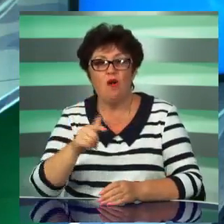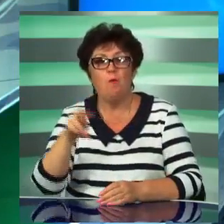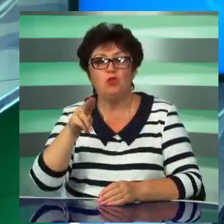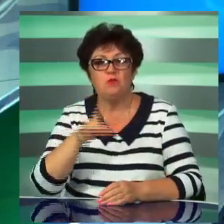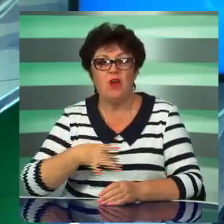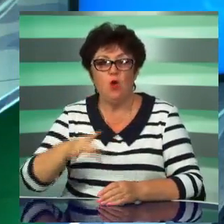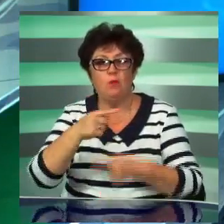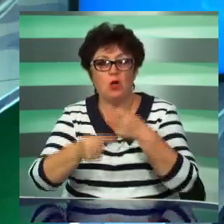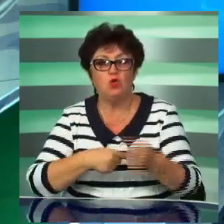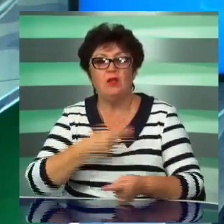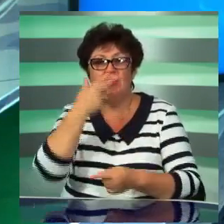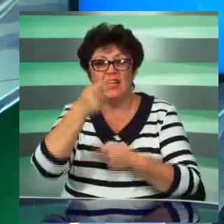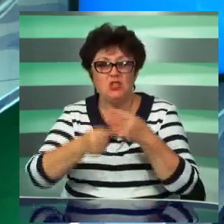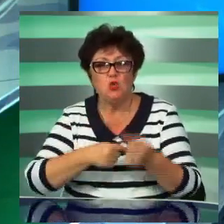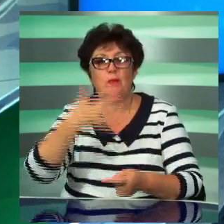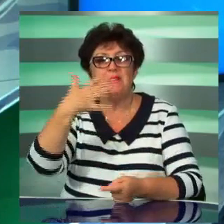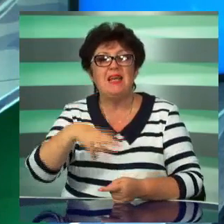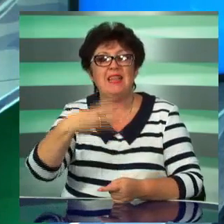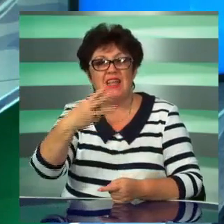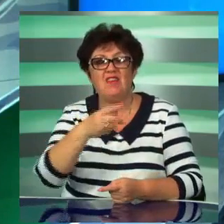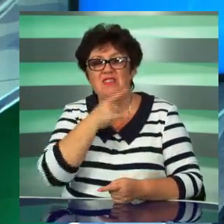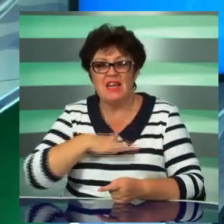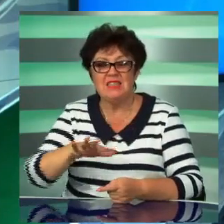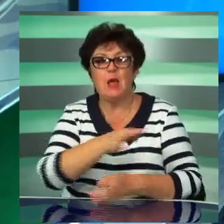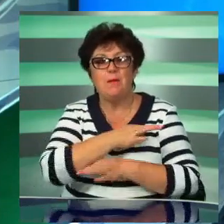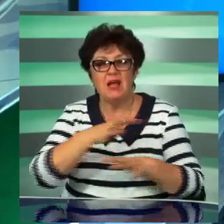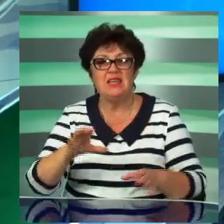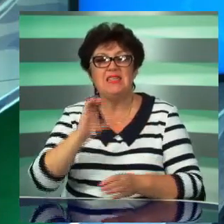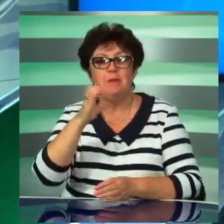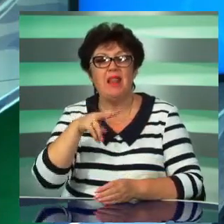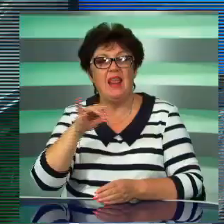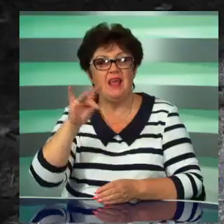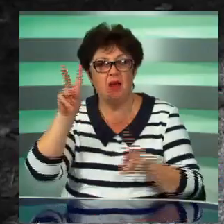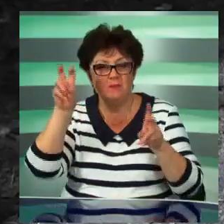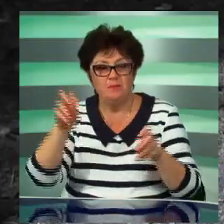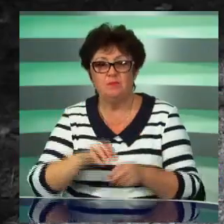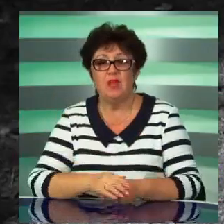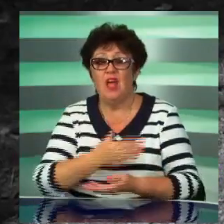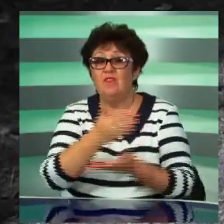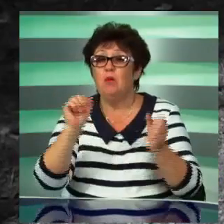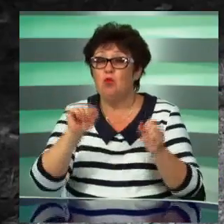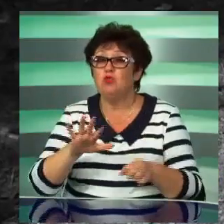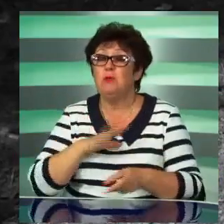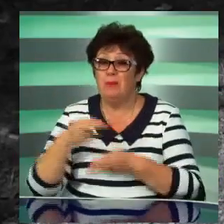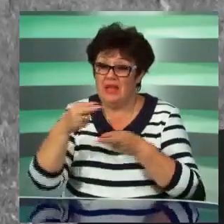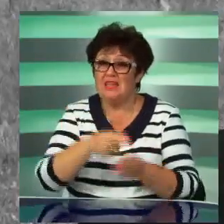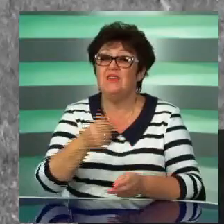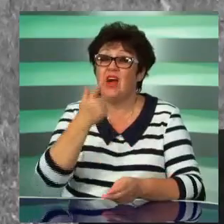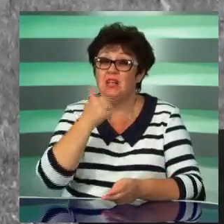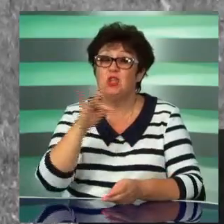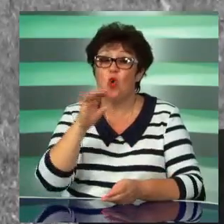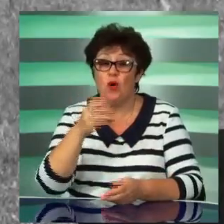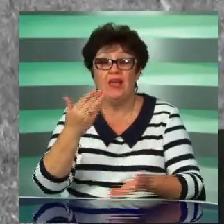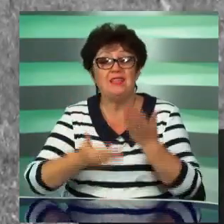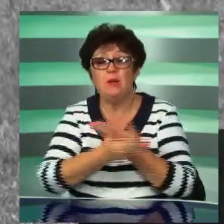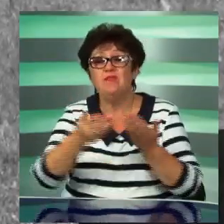Почепского района прошел традиционный 53-й всероссийский праздник «Серебряная лира». Вы, может быть, приедете к нам в Красный Рог,